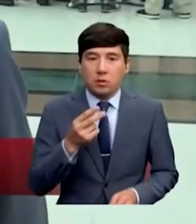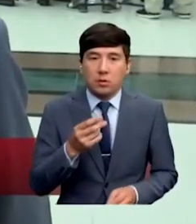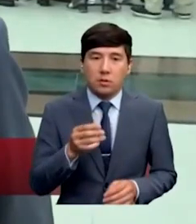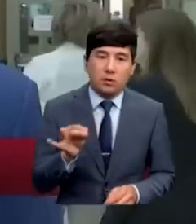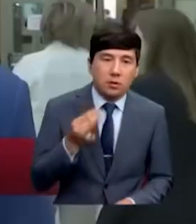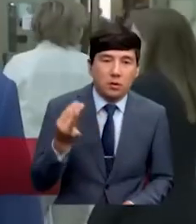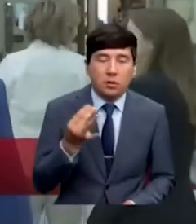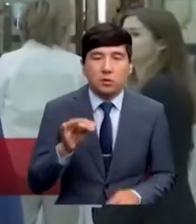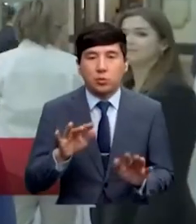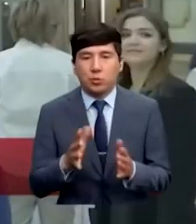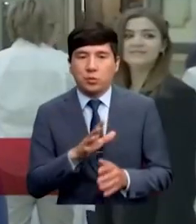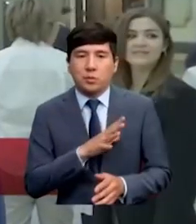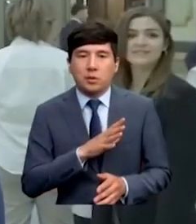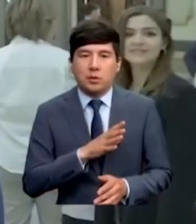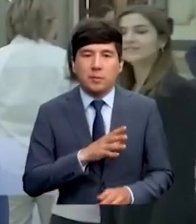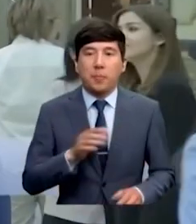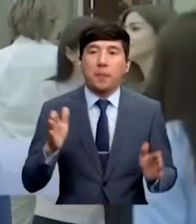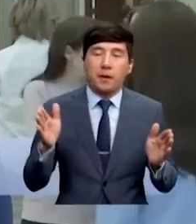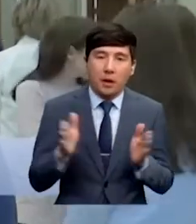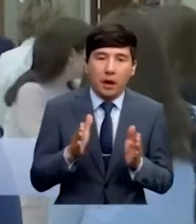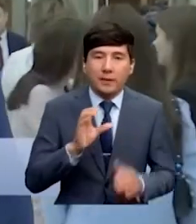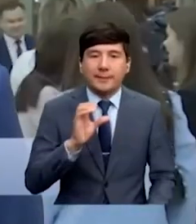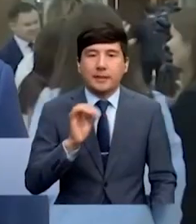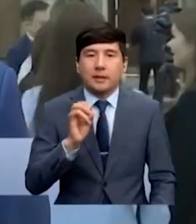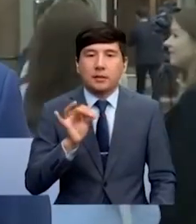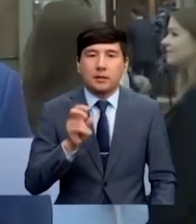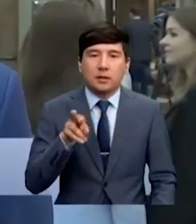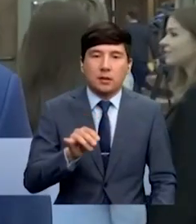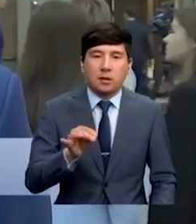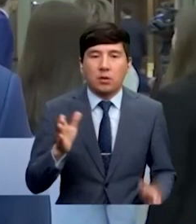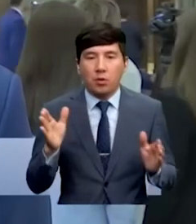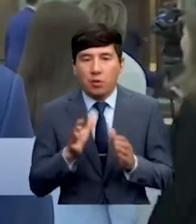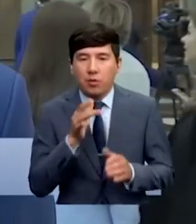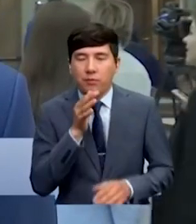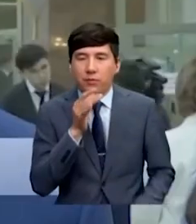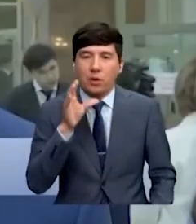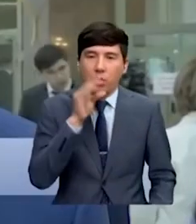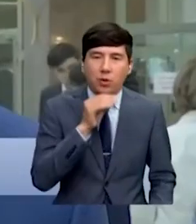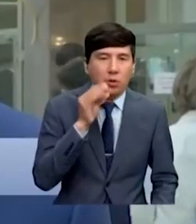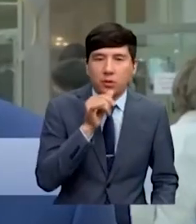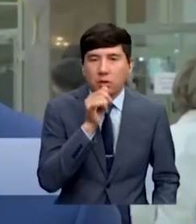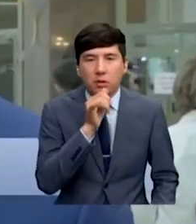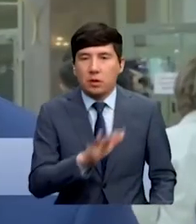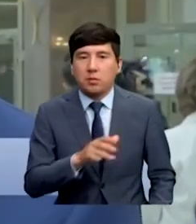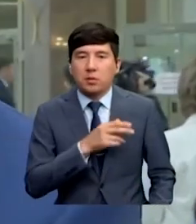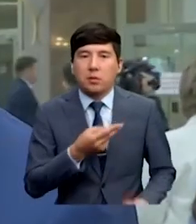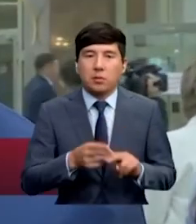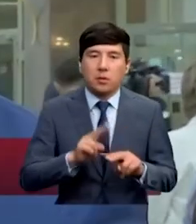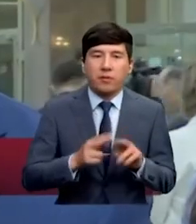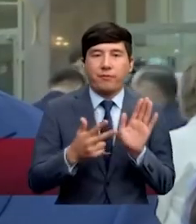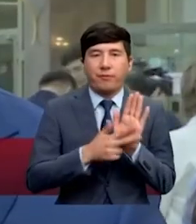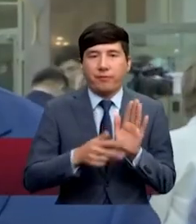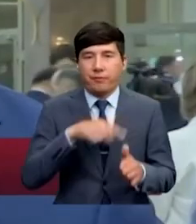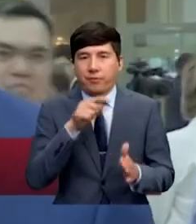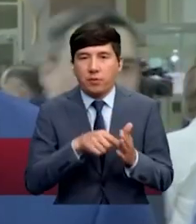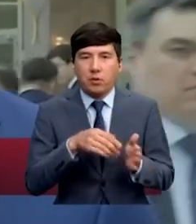қызықтар болатын. Сессия действительно была короткая, смотрите, всего 3 месяца. Конечно же, не все мы успели сделать. У нас сейчас порядка 8 вопросов на